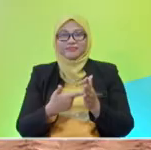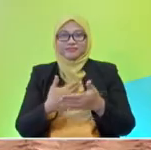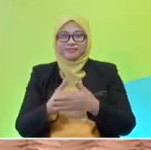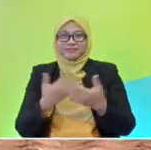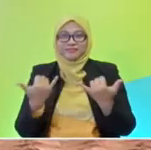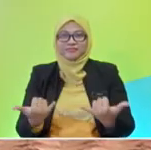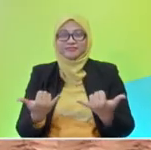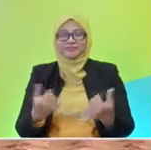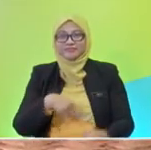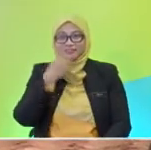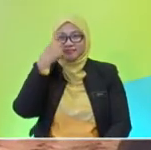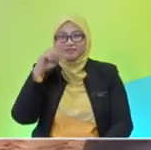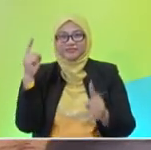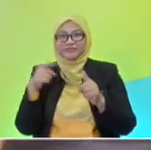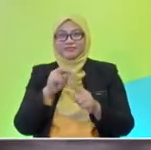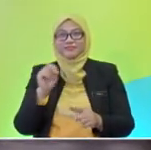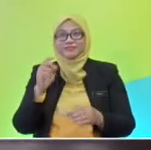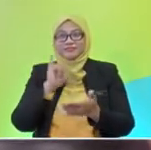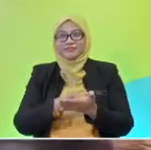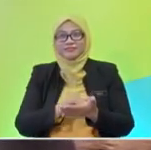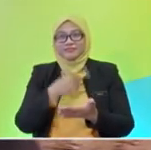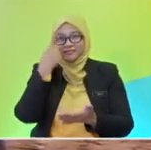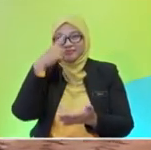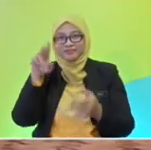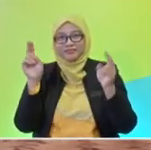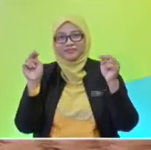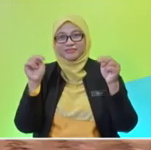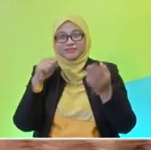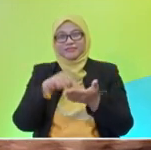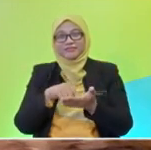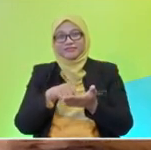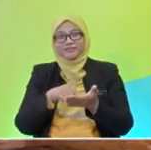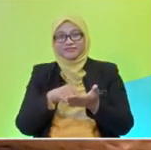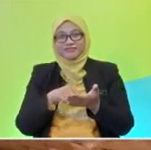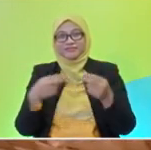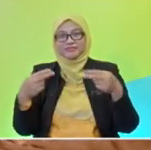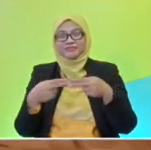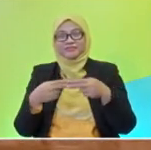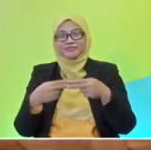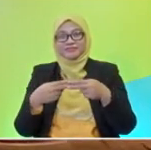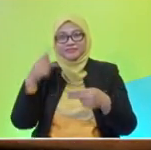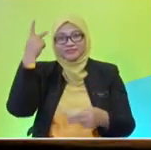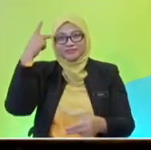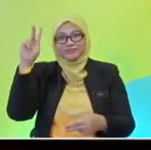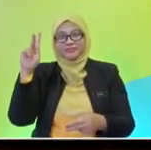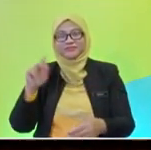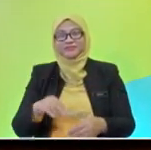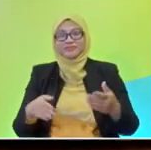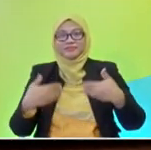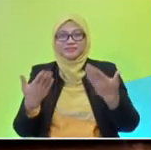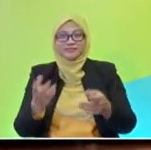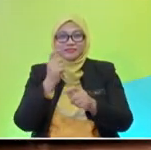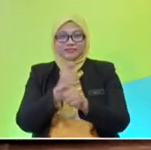tujuan itu sebenarnya untuk sub topik ini hubungan diplomatik ini saya ada memberikan tugas dan sebenarnya